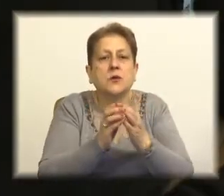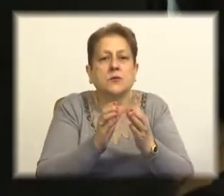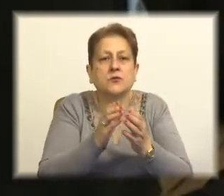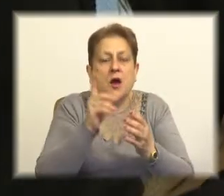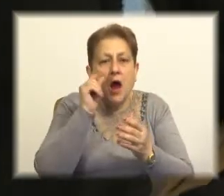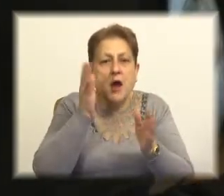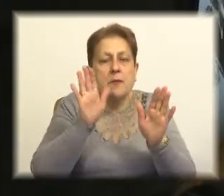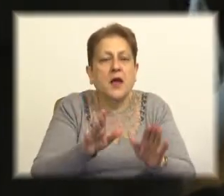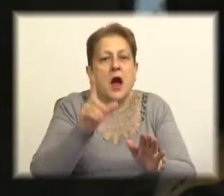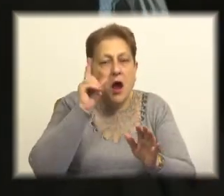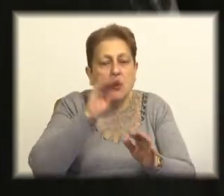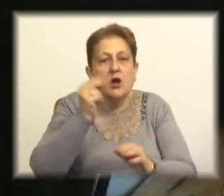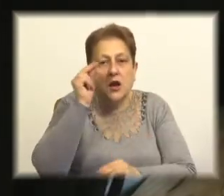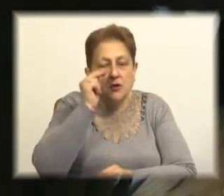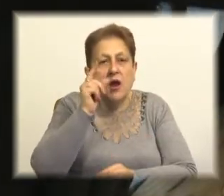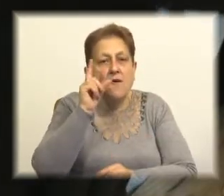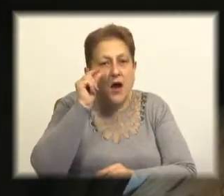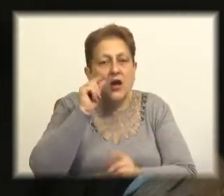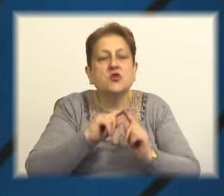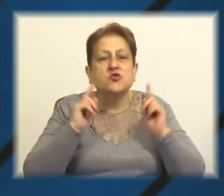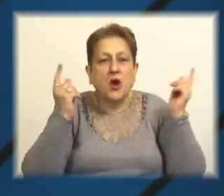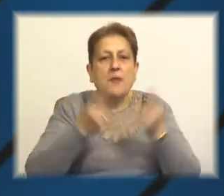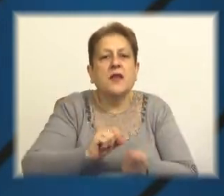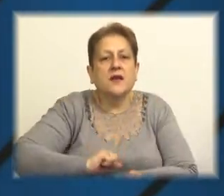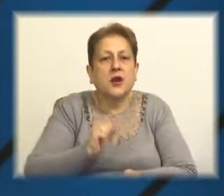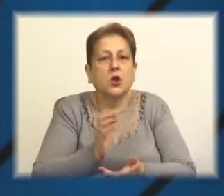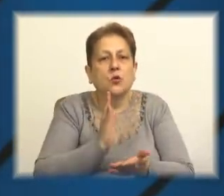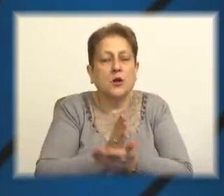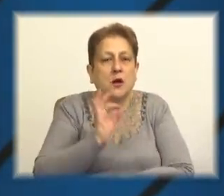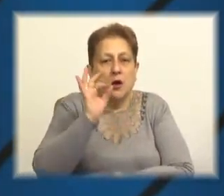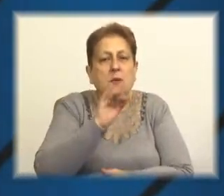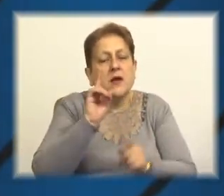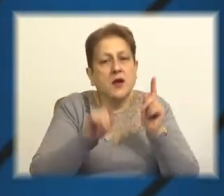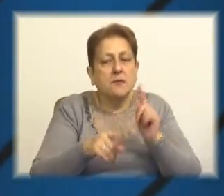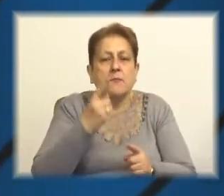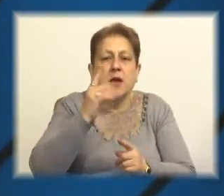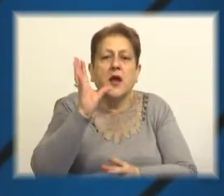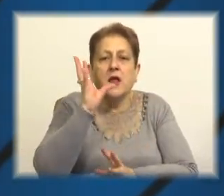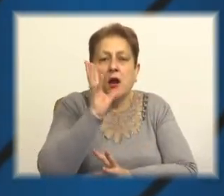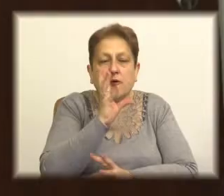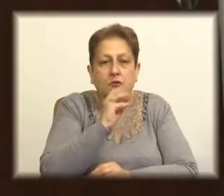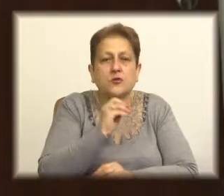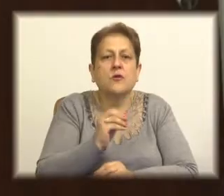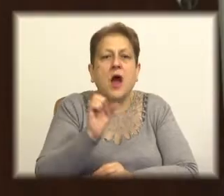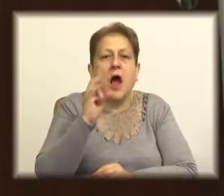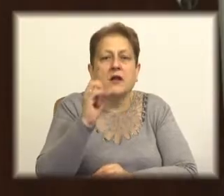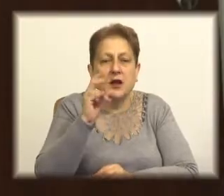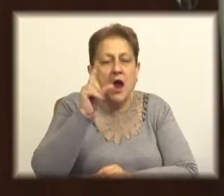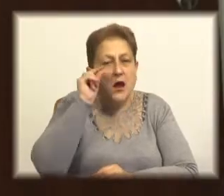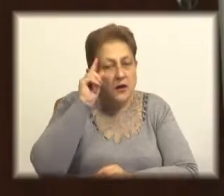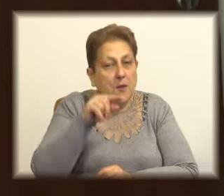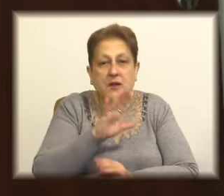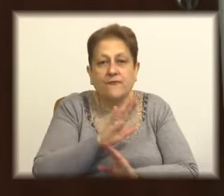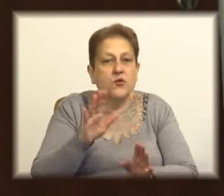հայ մնալու, հայերեն սովորելու ու հայկական շրջապատ ու ընկերներ ունենալու համար երբեմն միակ հնարավորությունն են։ Անգելինան գիտի հայերեն, բայց